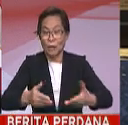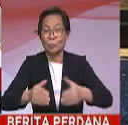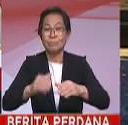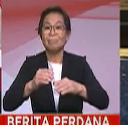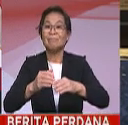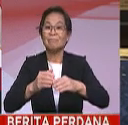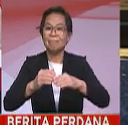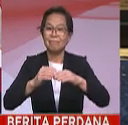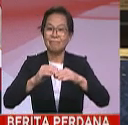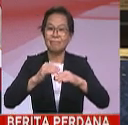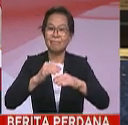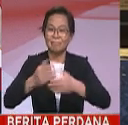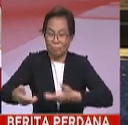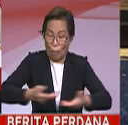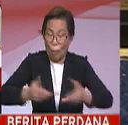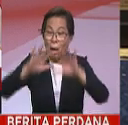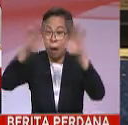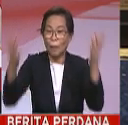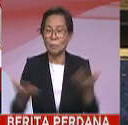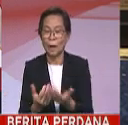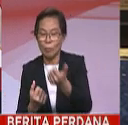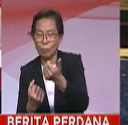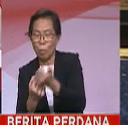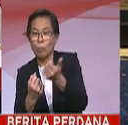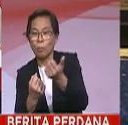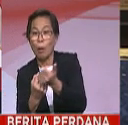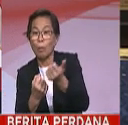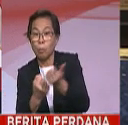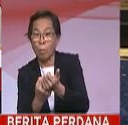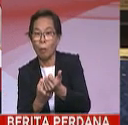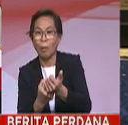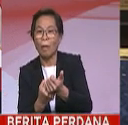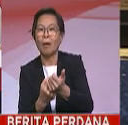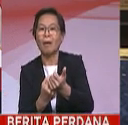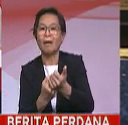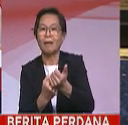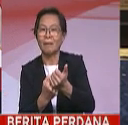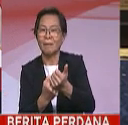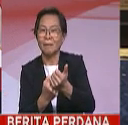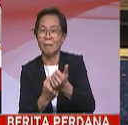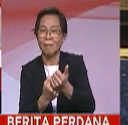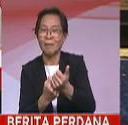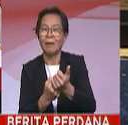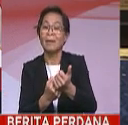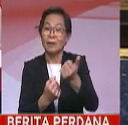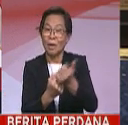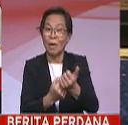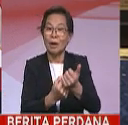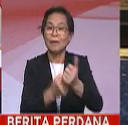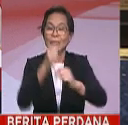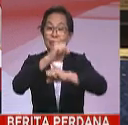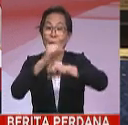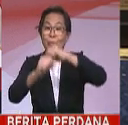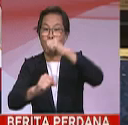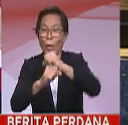terputus dan menyokong infrastruktur kritikal dan juga kerja-kerja kecemasan.